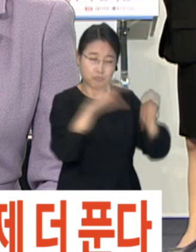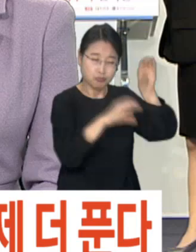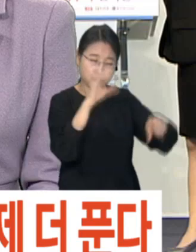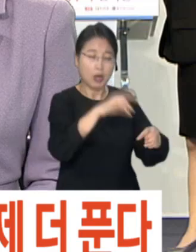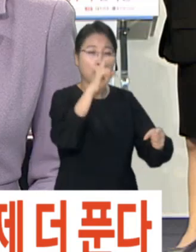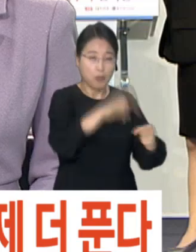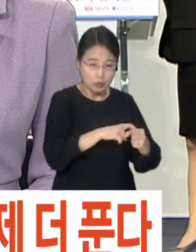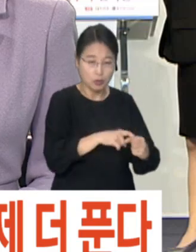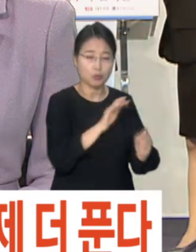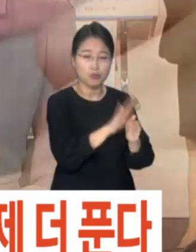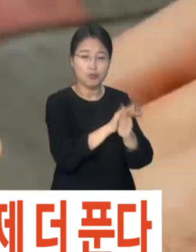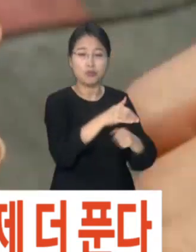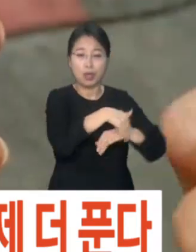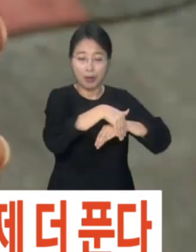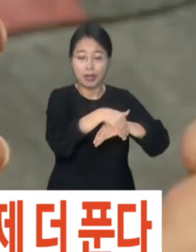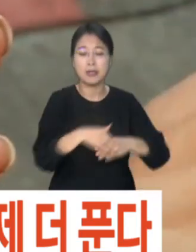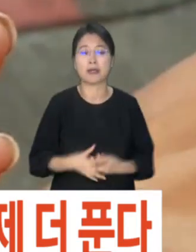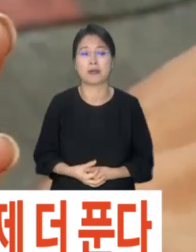기자입니다.